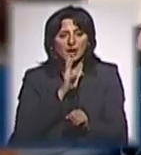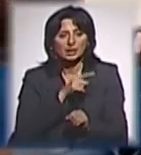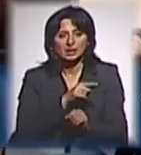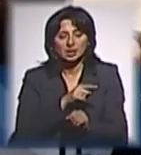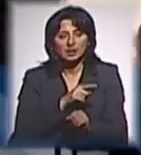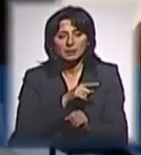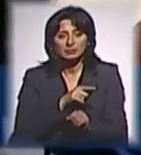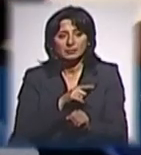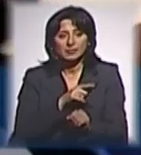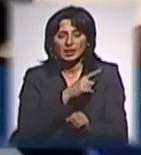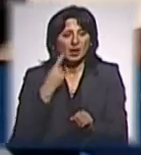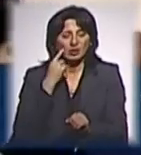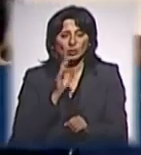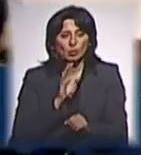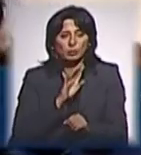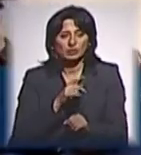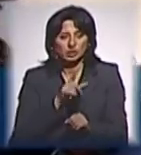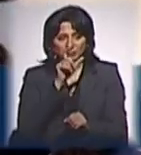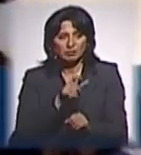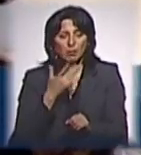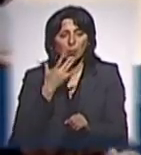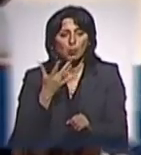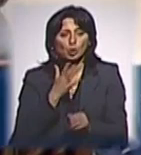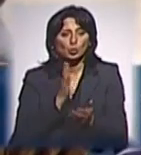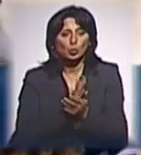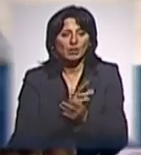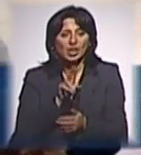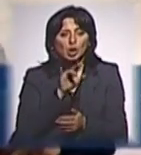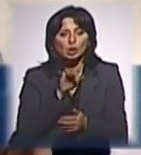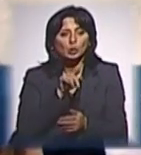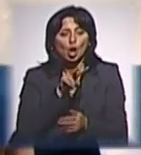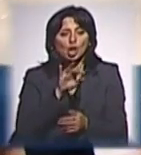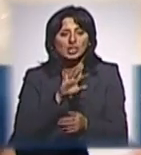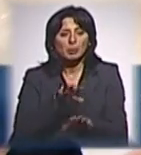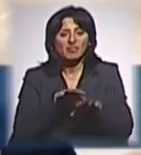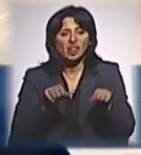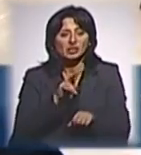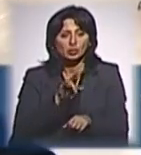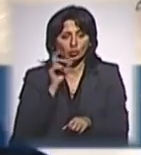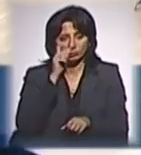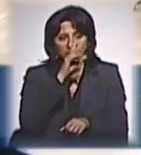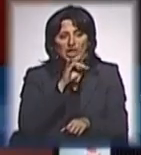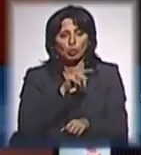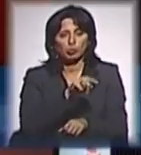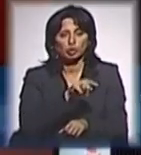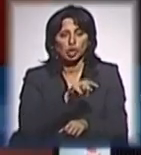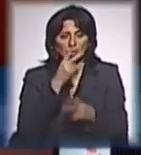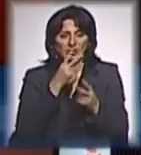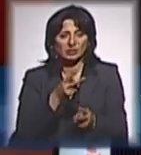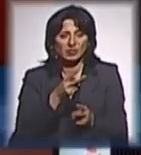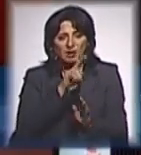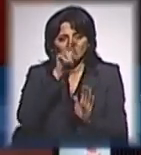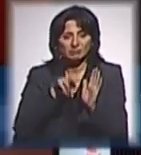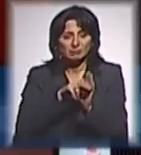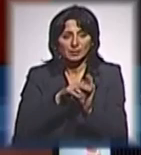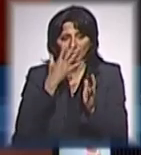ეს არის დიმიტრის არეწყინება, სუბიექტი, პოლიტიკური სუბიექტი არის არა დიმიტრი ლორთქიფანიძე, არამედ ნინო ბურჯანაძე. და ამას თქვენ ხედავთ იგივე იმ